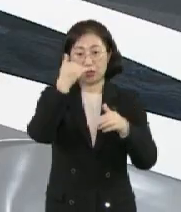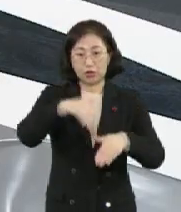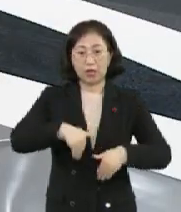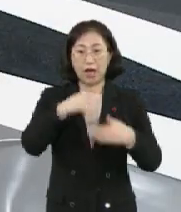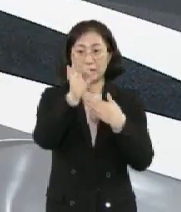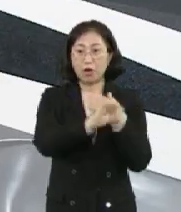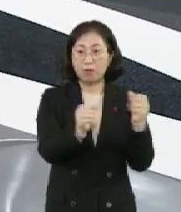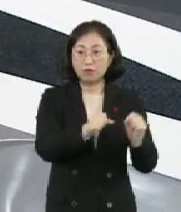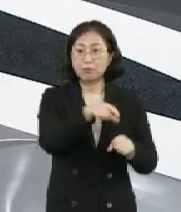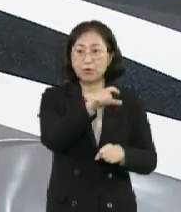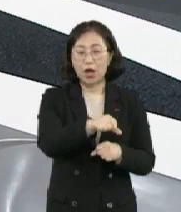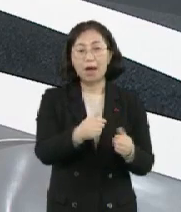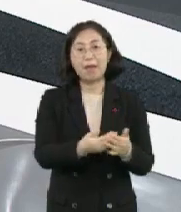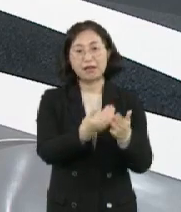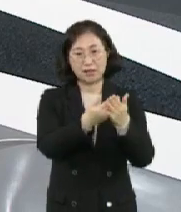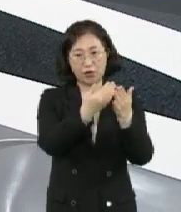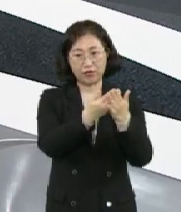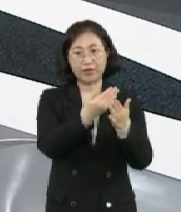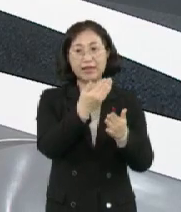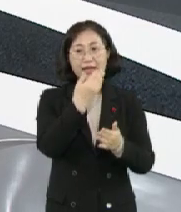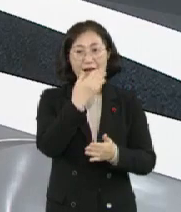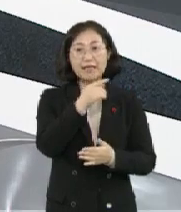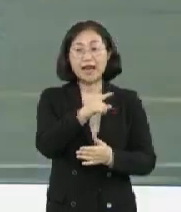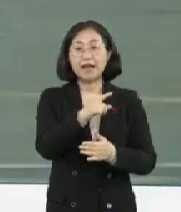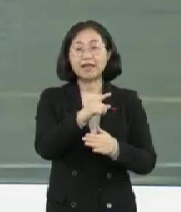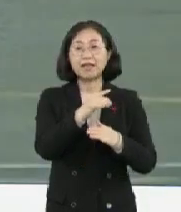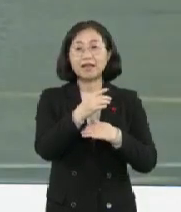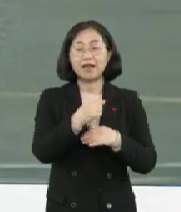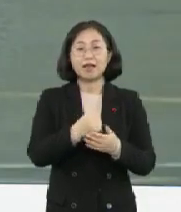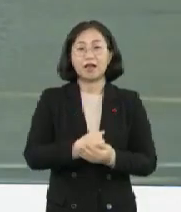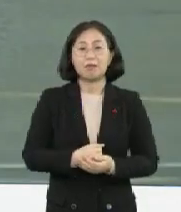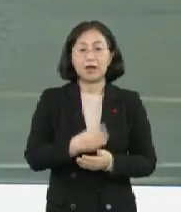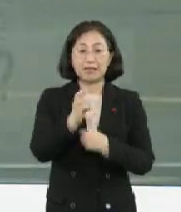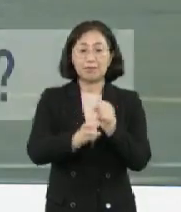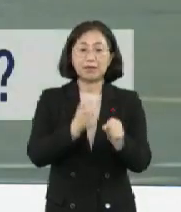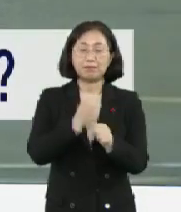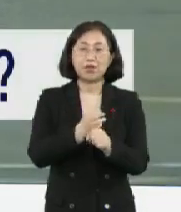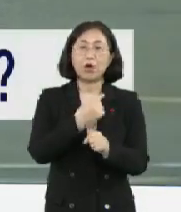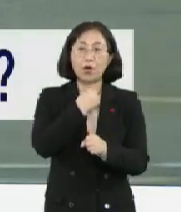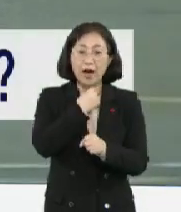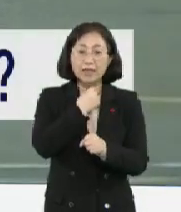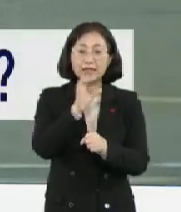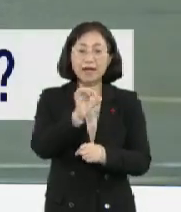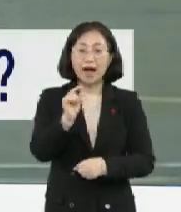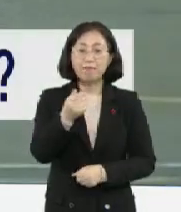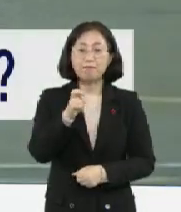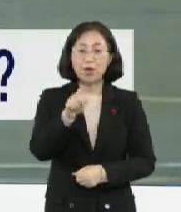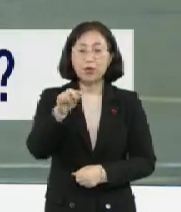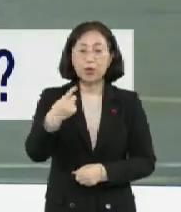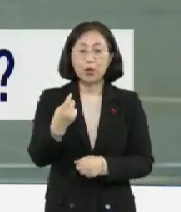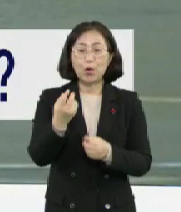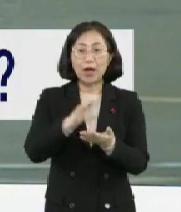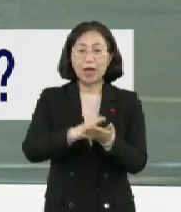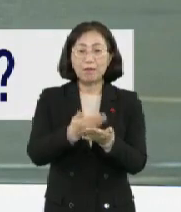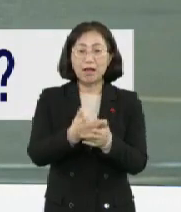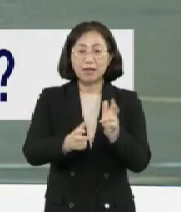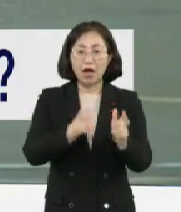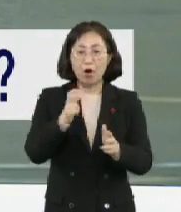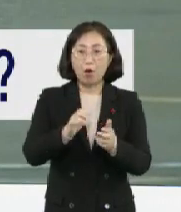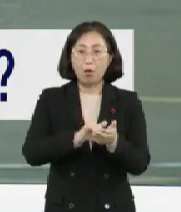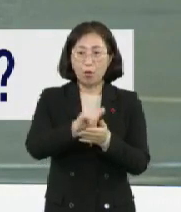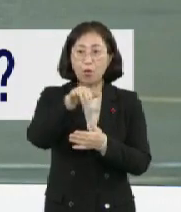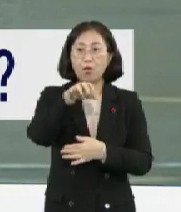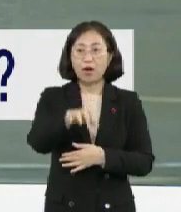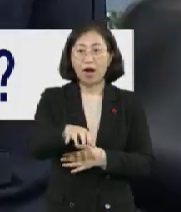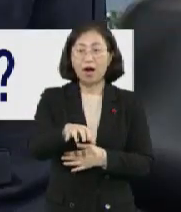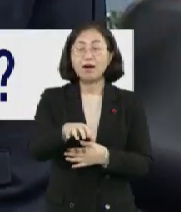지역의 비약적인 발전도 이제 눈에 띄는 한 해였습니다. 특히 이제 30년 수관 사업이었던 안면도 개발 사업을 비롯해서 또 서산 공항